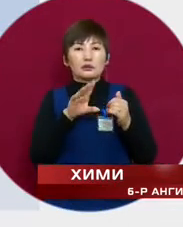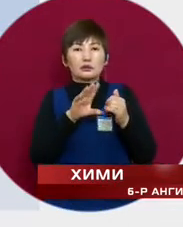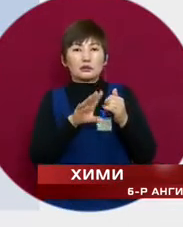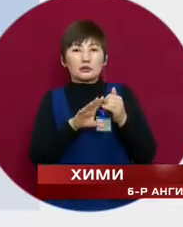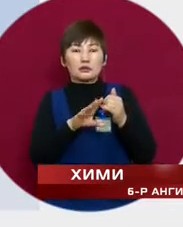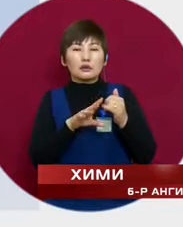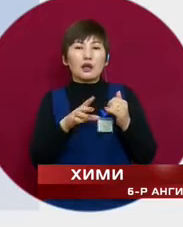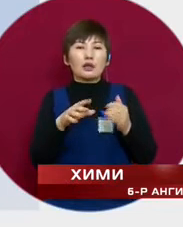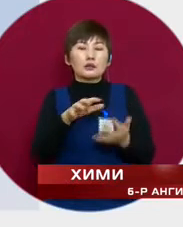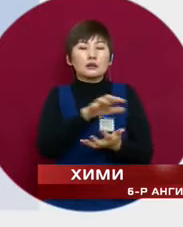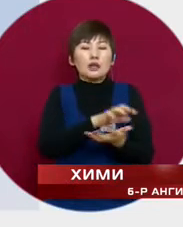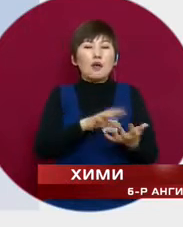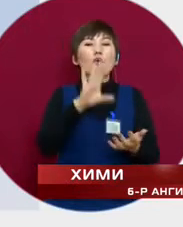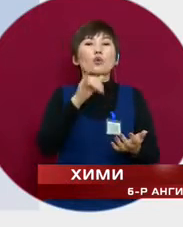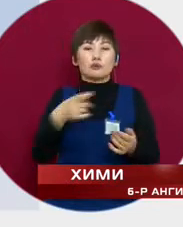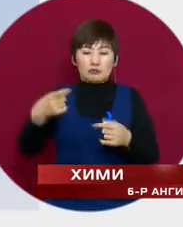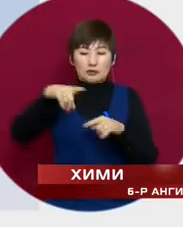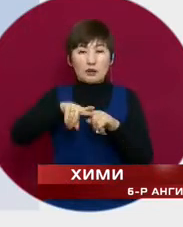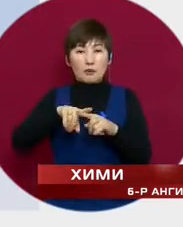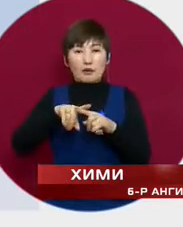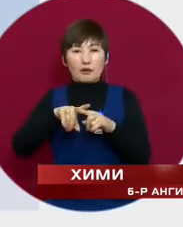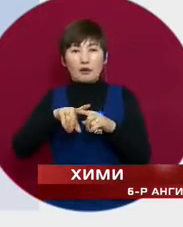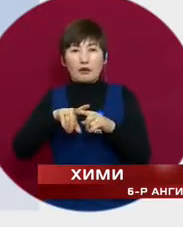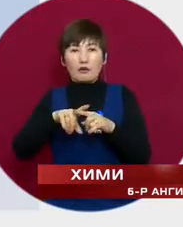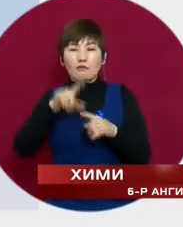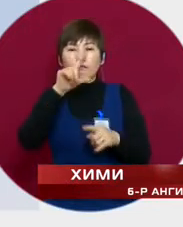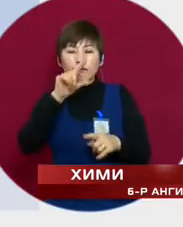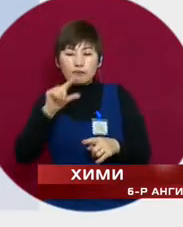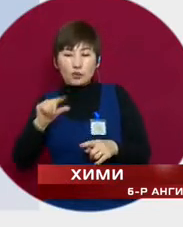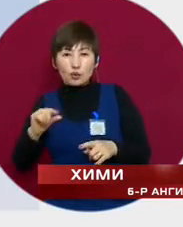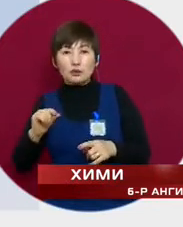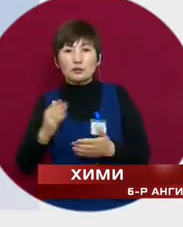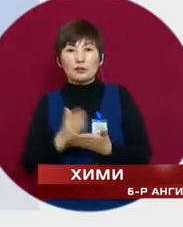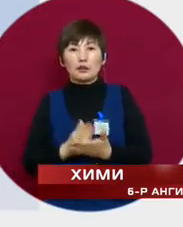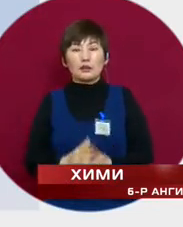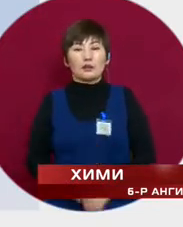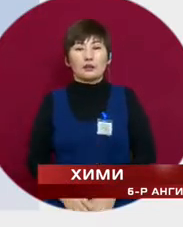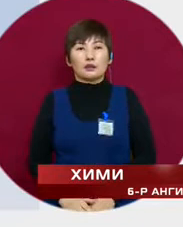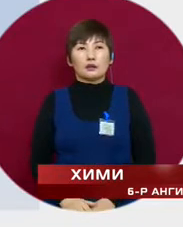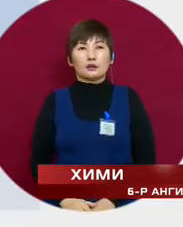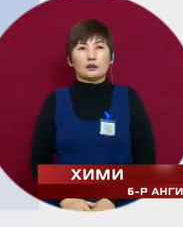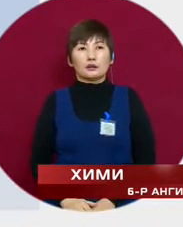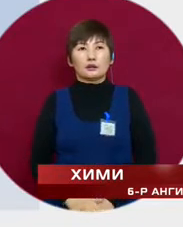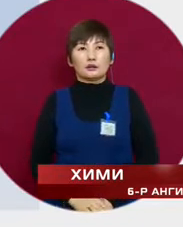дээр сармаг шинжтэй ус нэмэхэд хүчлэг шинж нь буурсан.